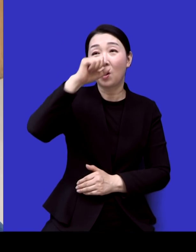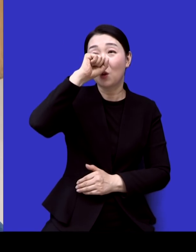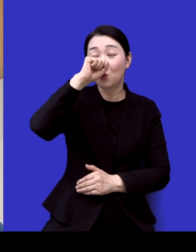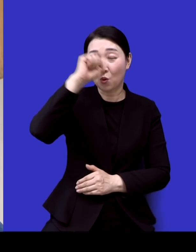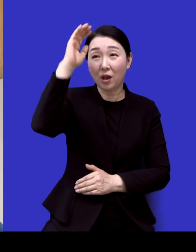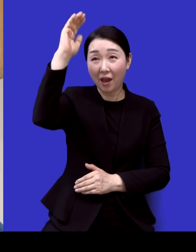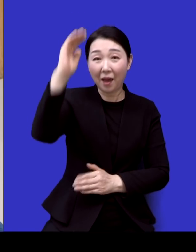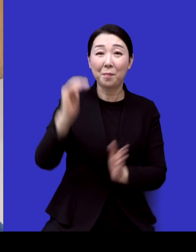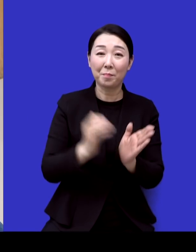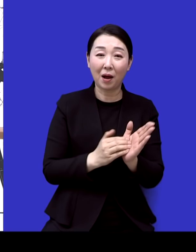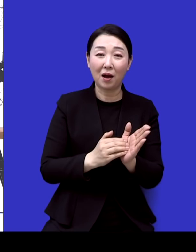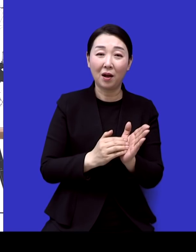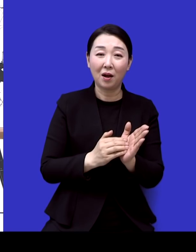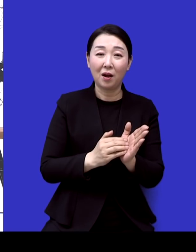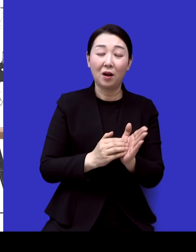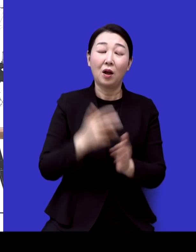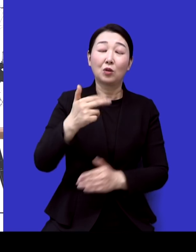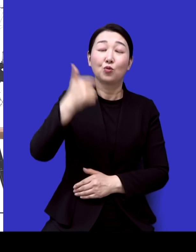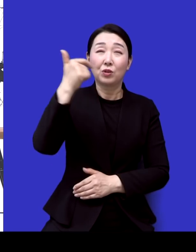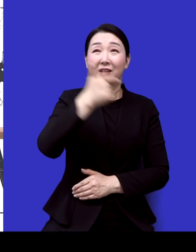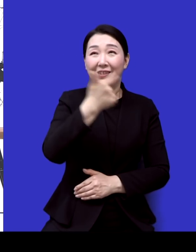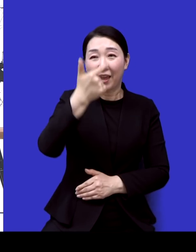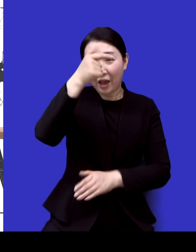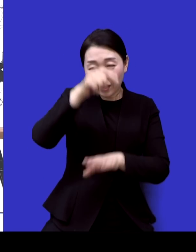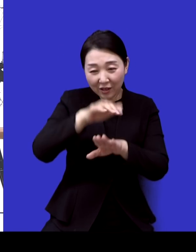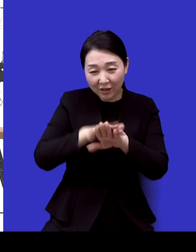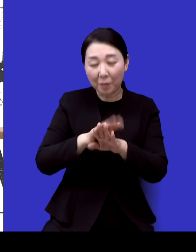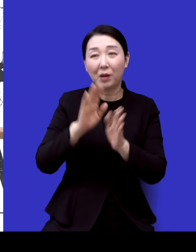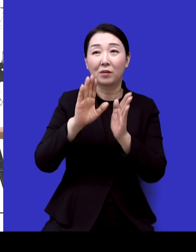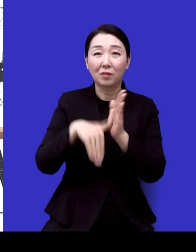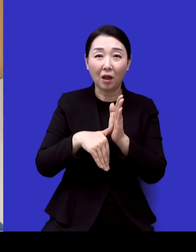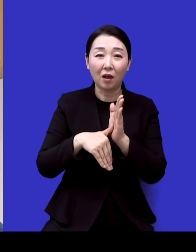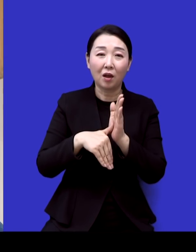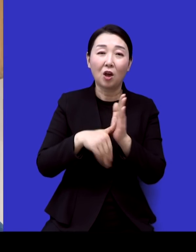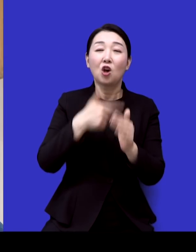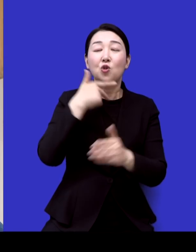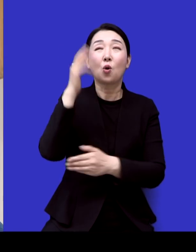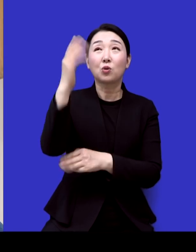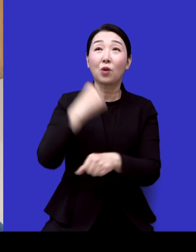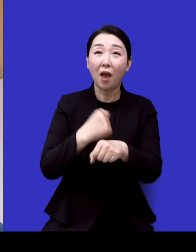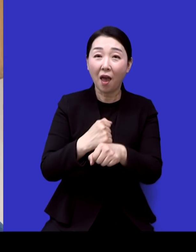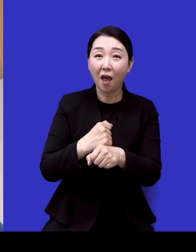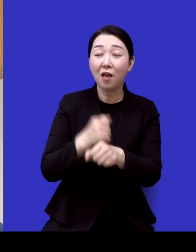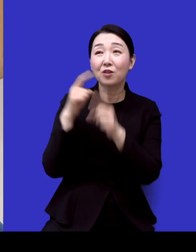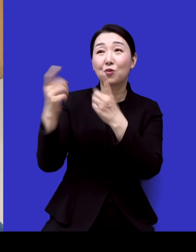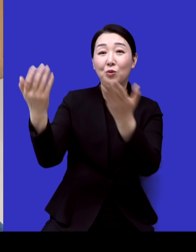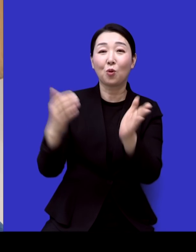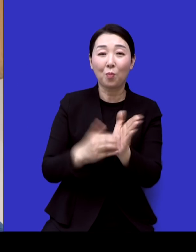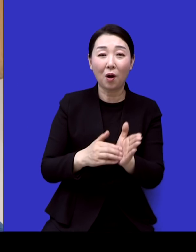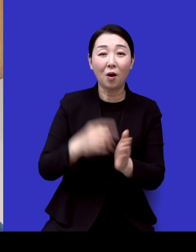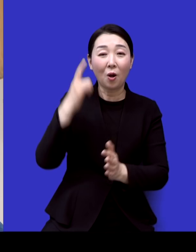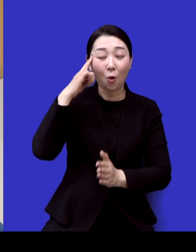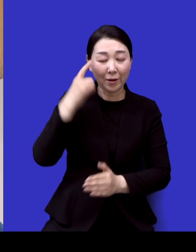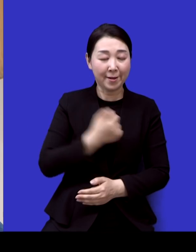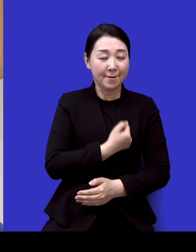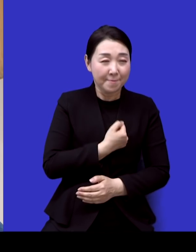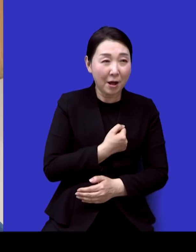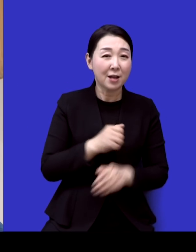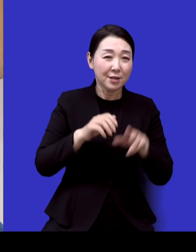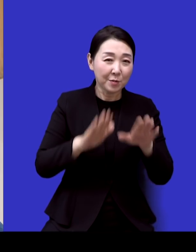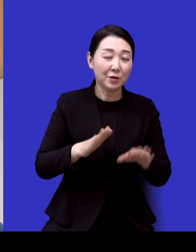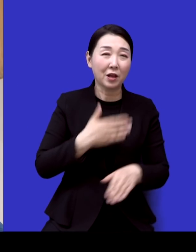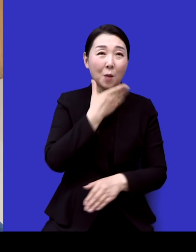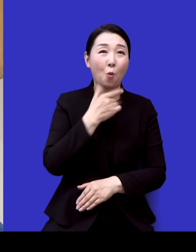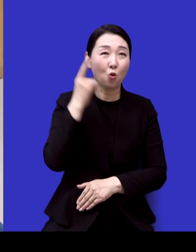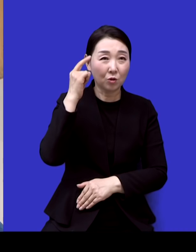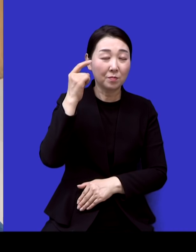예. 설교를 하라고 영어로 예. 기회를 주신 거예요. 네네. 그래서 제가 한이 맺혀서 복음을 안 들어주니까 그래 이번에도 내가